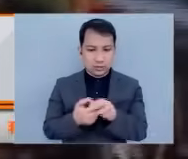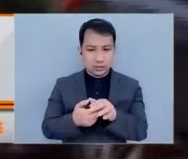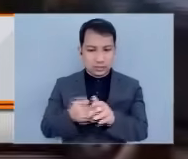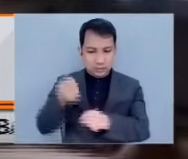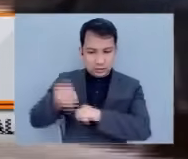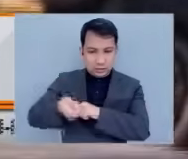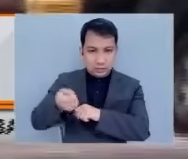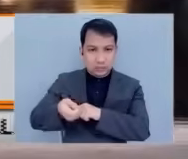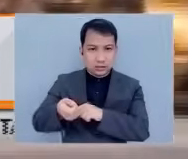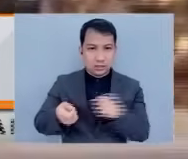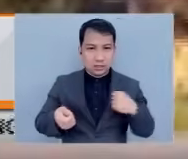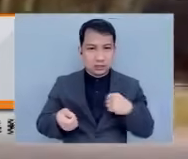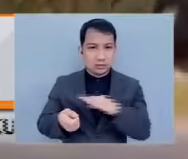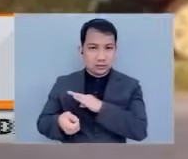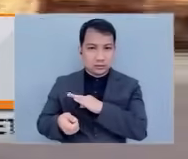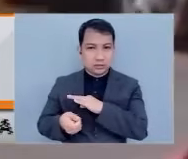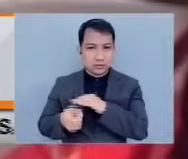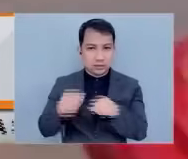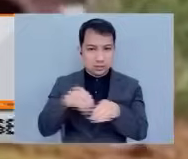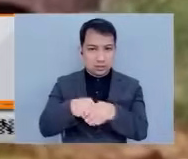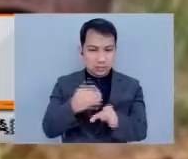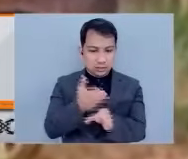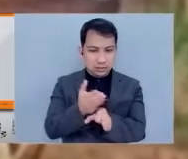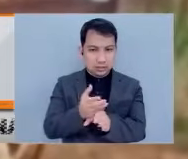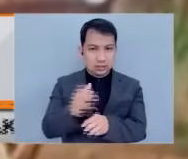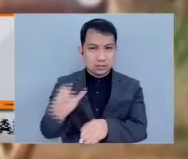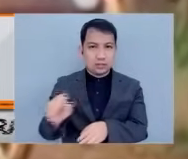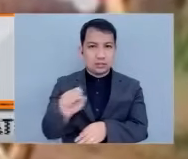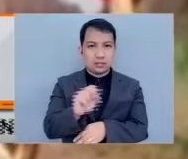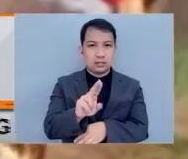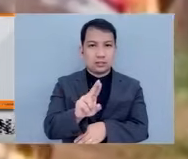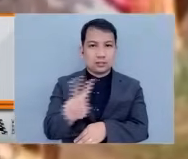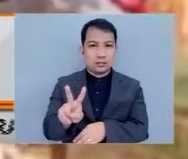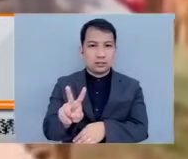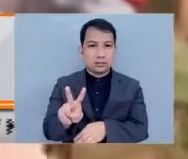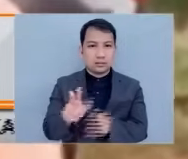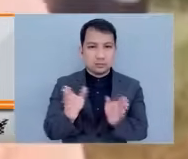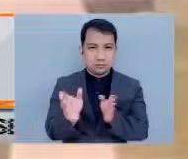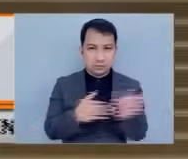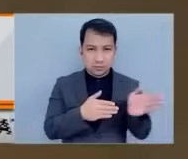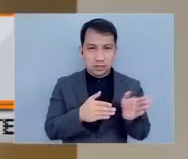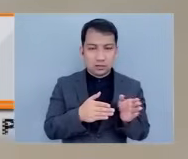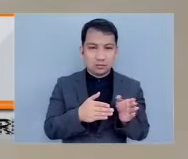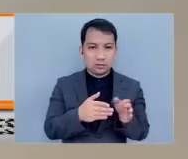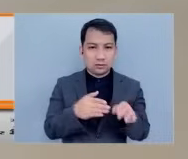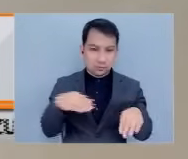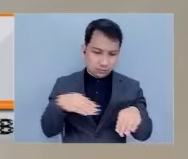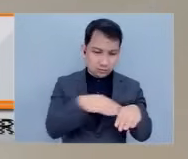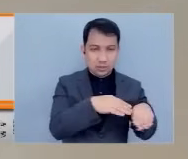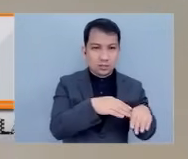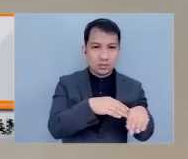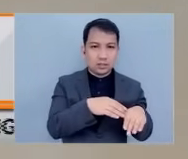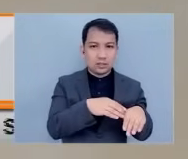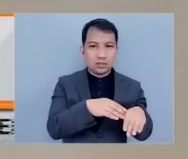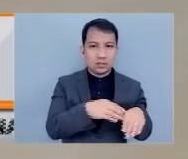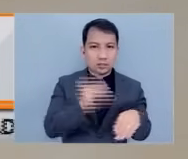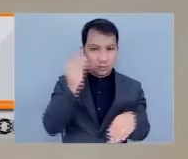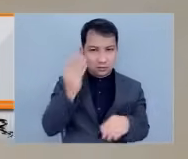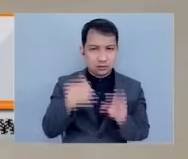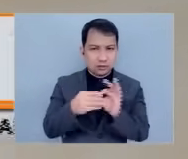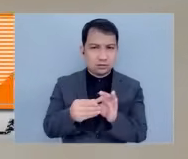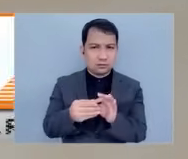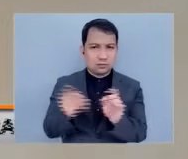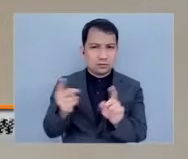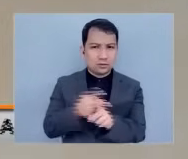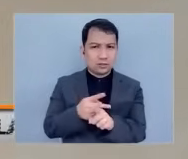staff ang nasa kotseng binangga ng SUV. Posibleng planado raw ang pagbangga. Apparently, sabi po ng ating isang